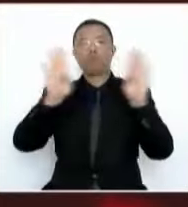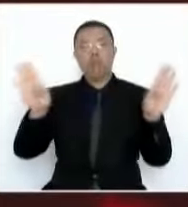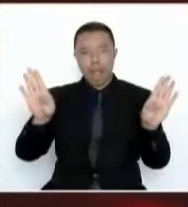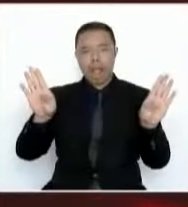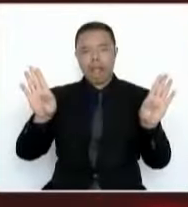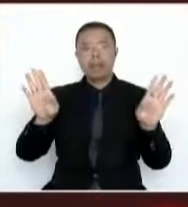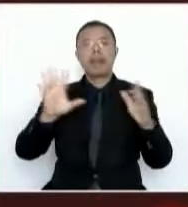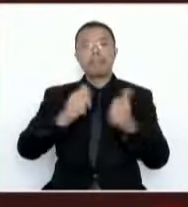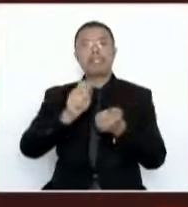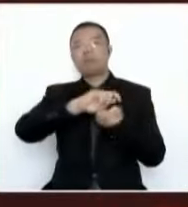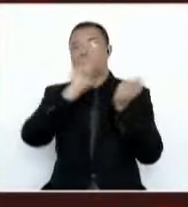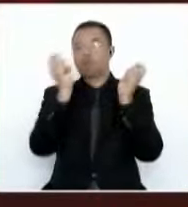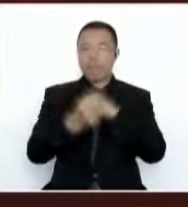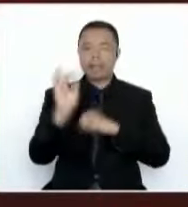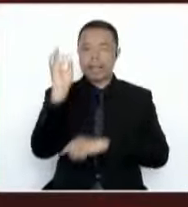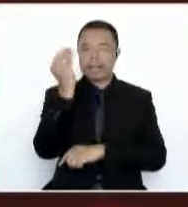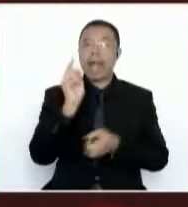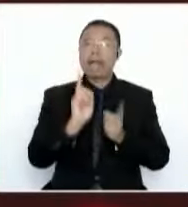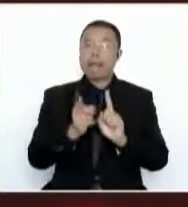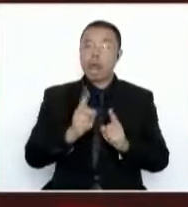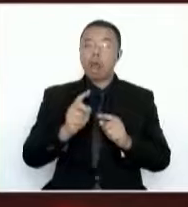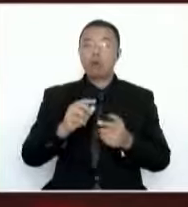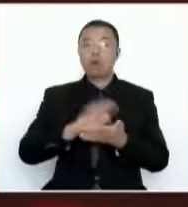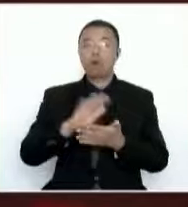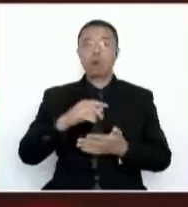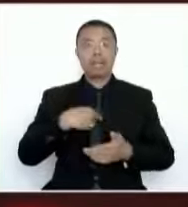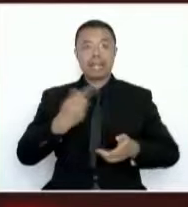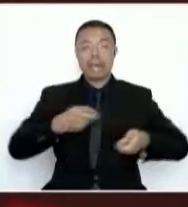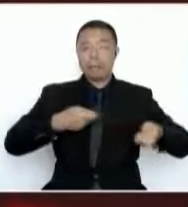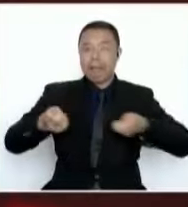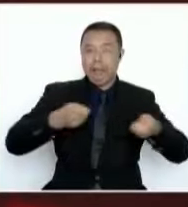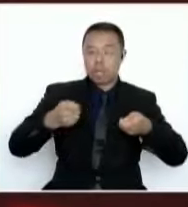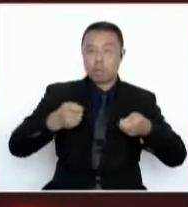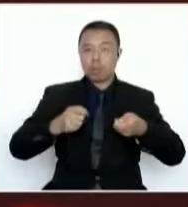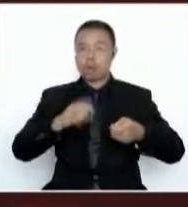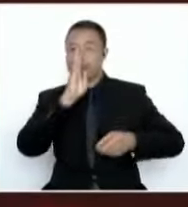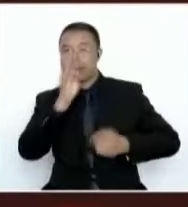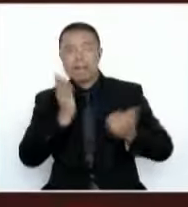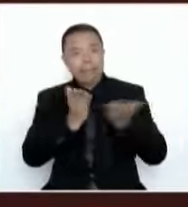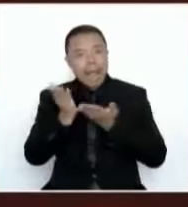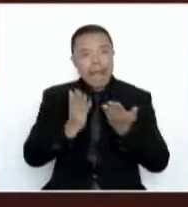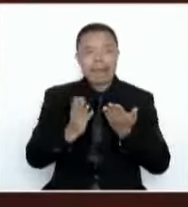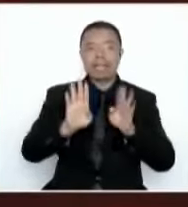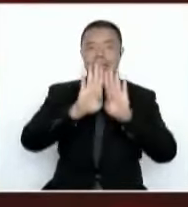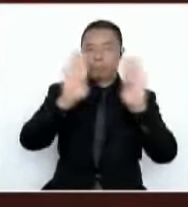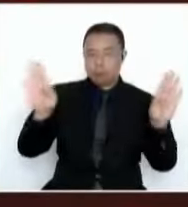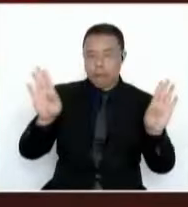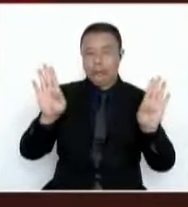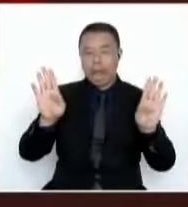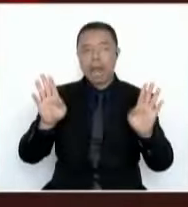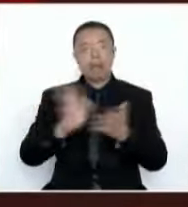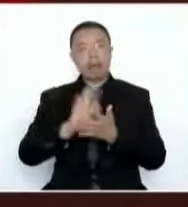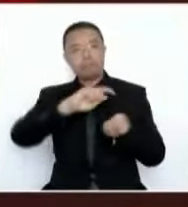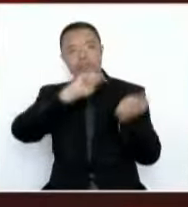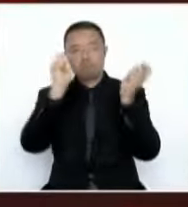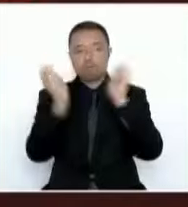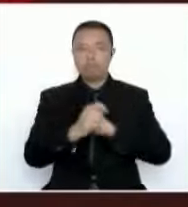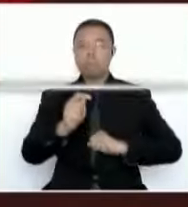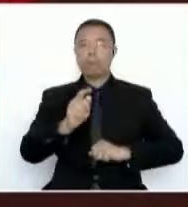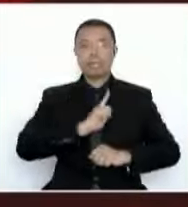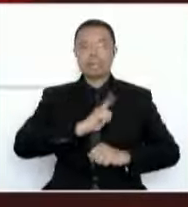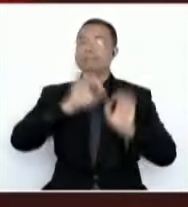transformmatif saya yakin kalau desentralisasi integritas melayani transparan dan transformatif ini bisa dilakukan dengan